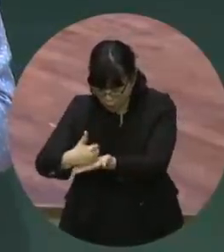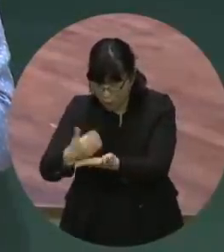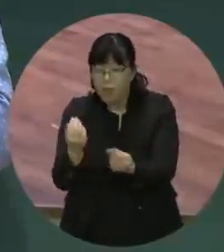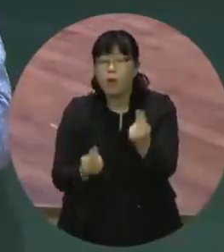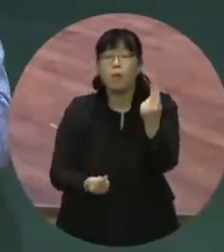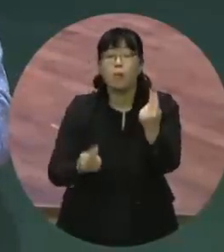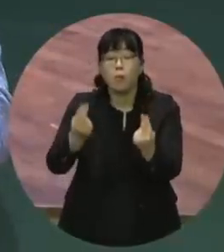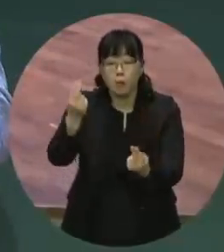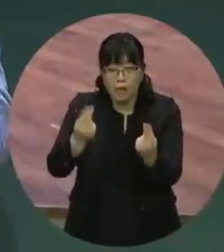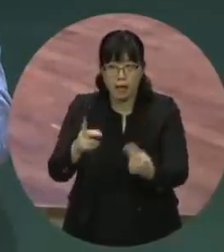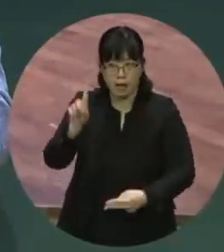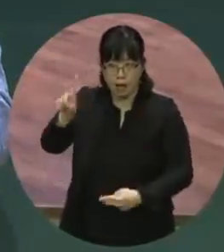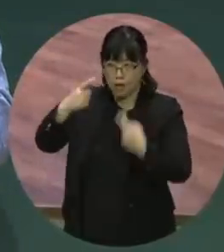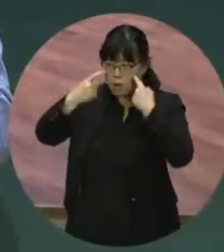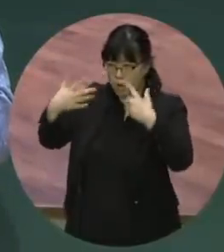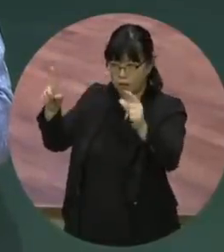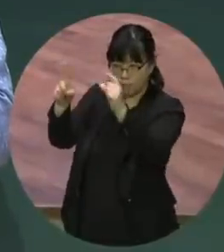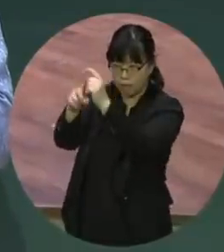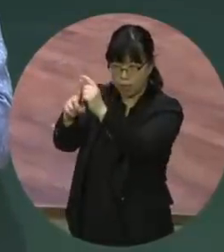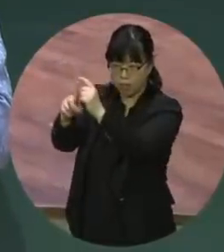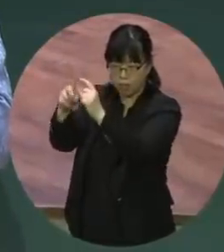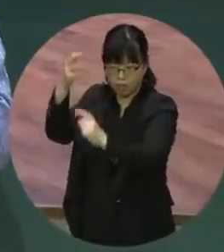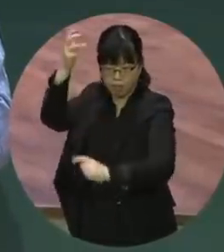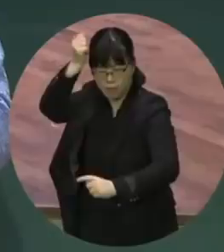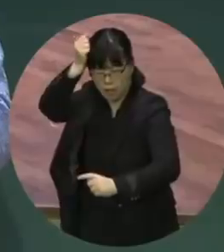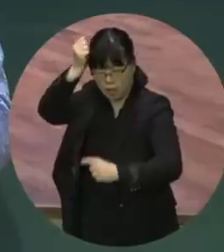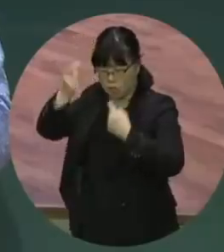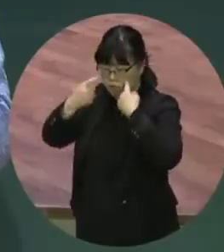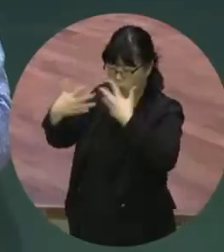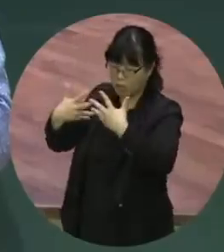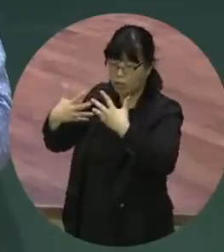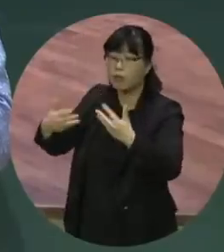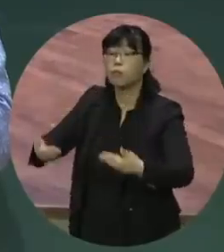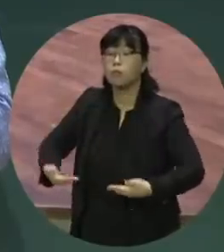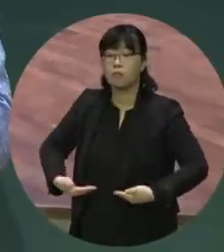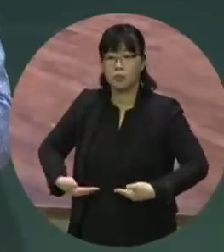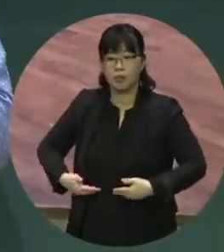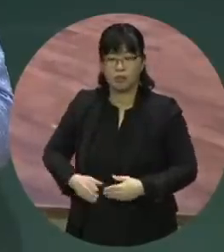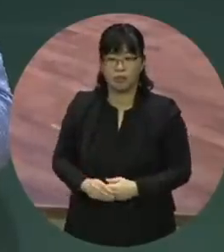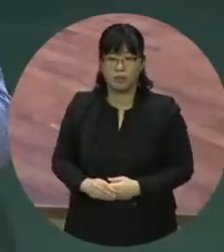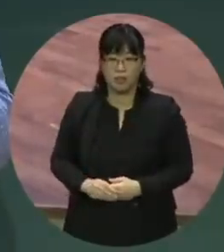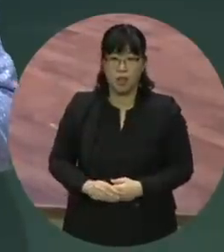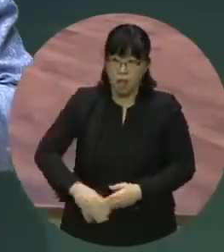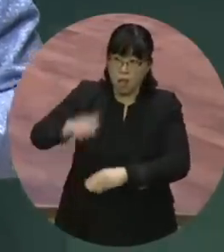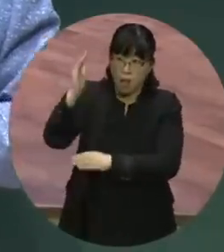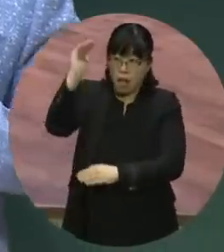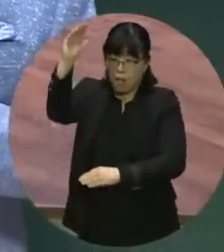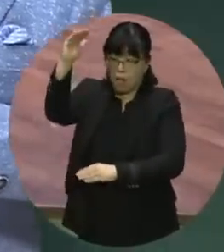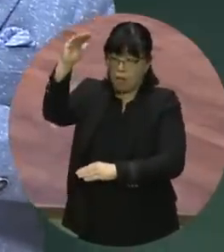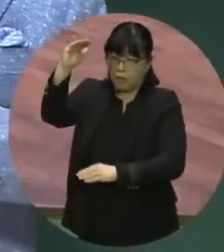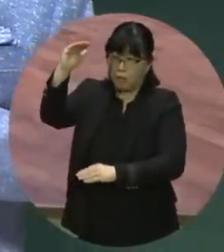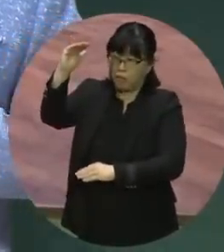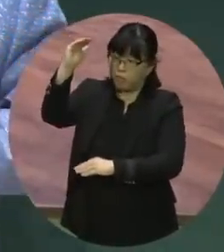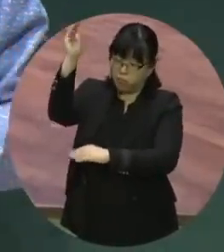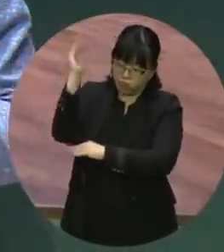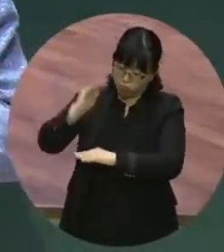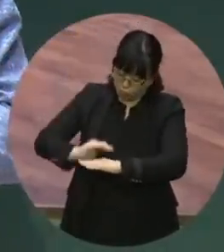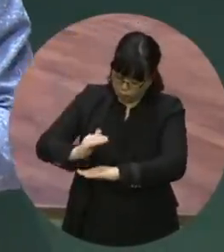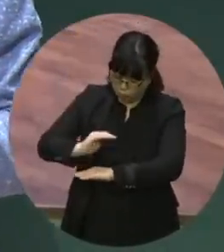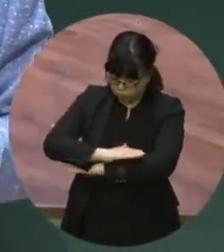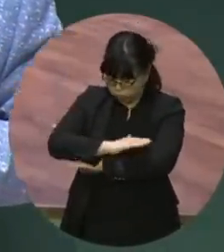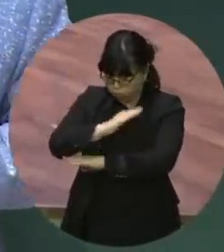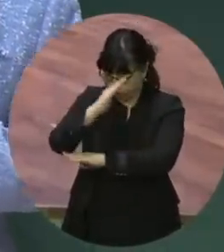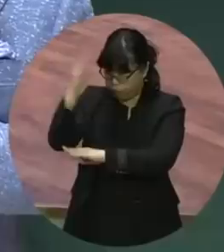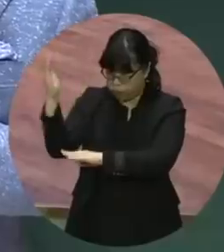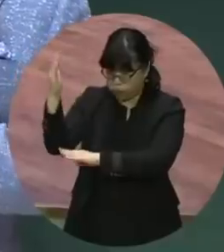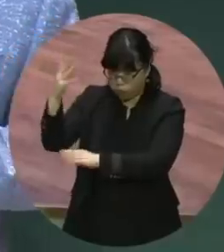한 말씀을 남는 게 중요한 거예요. 그래서 그리스도 예수의 마음을 품으라. 여러분이요 이거를 오늘 온종일 한번